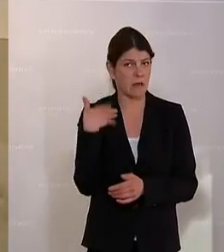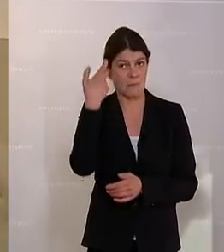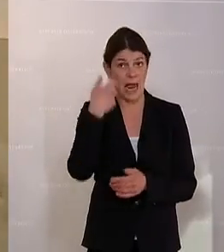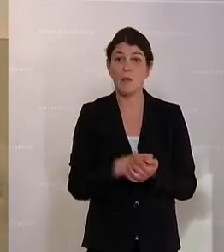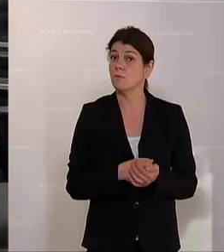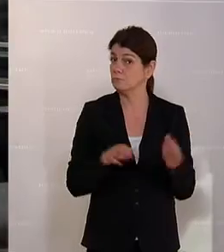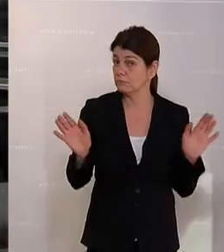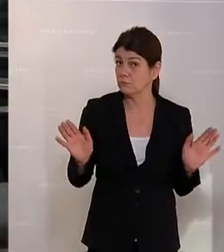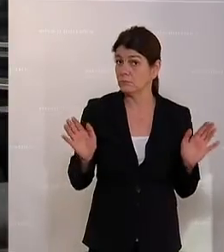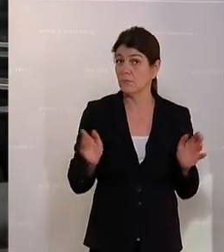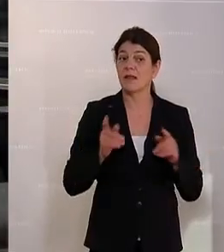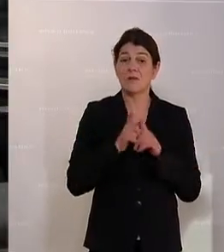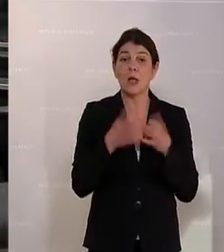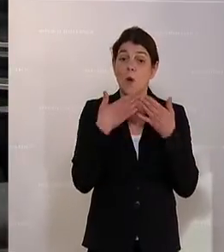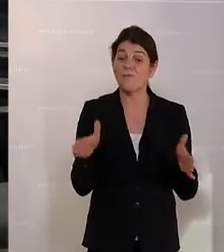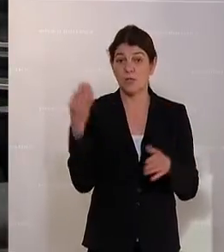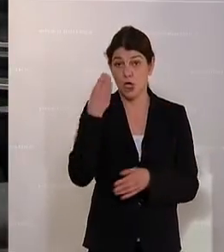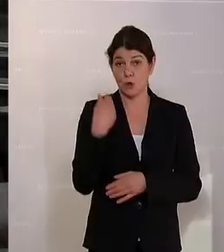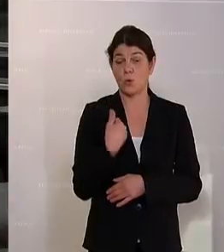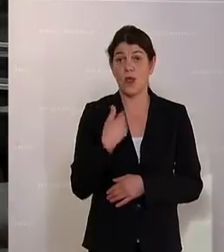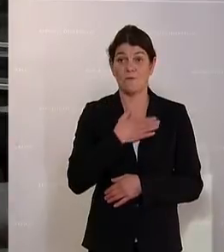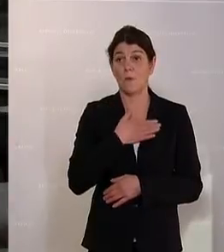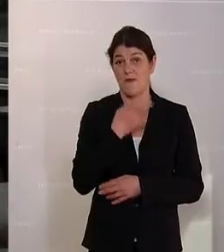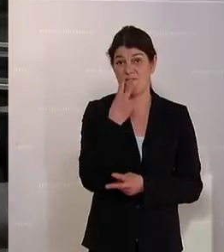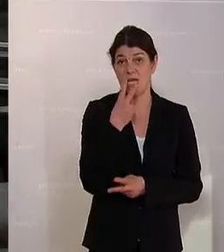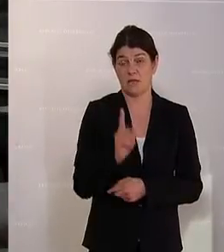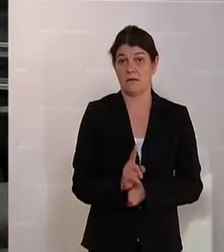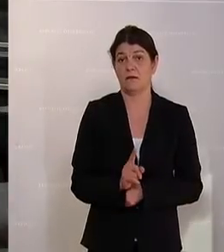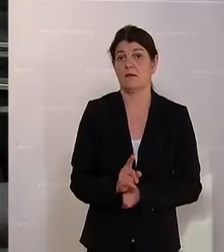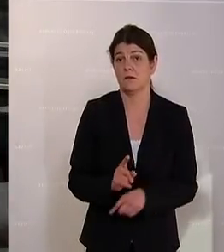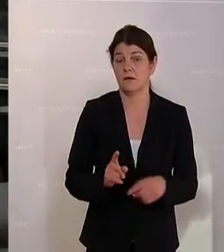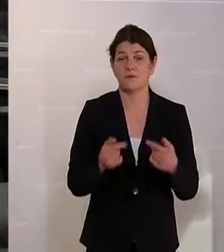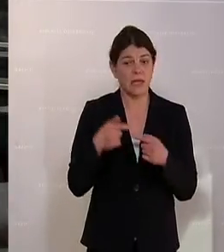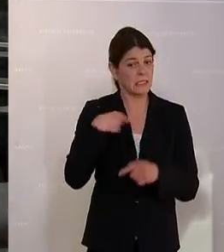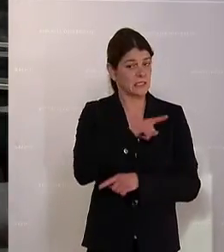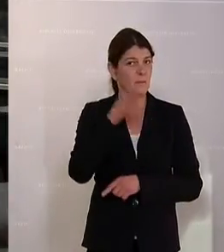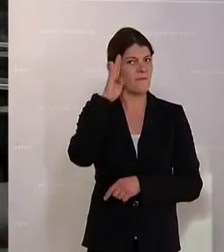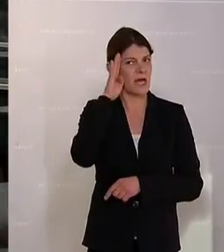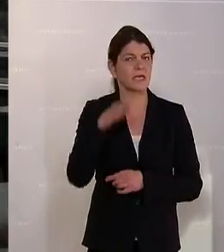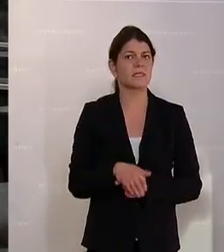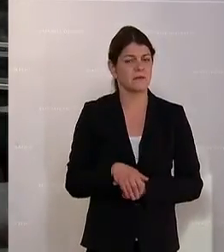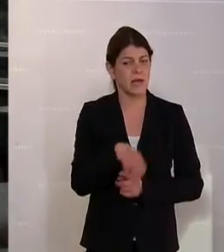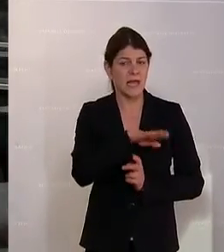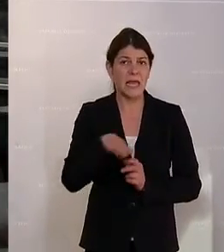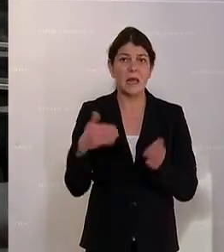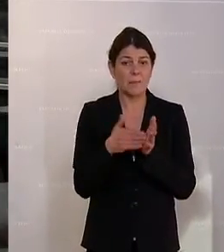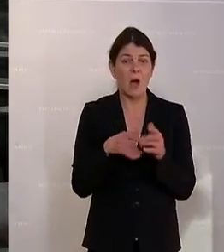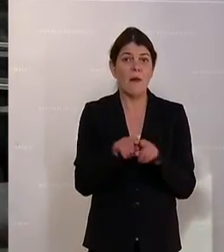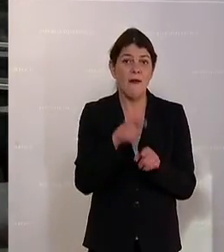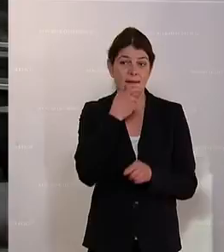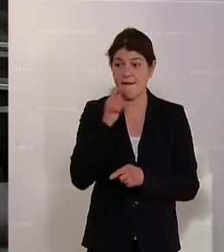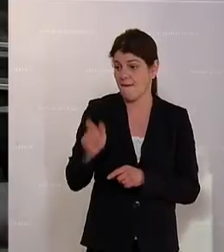ist die grundsätzlich offene Schule eine wichtige, weil ich eben weiß, dass Kinder auch Gleichaltrige zu